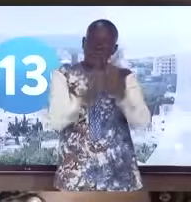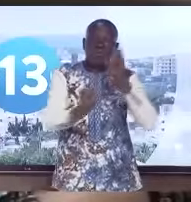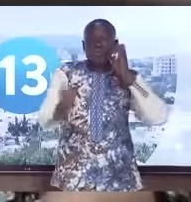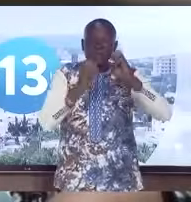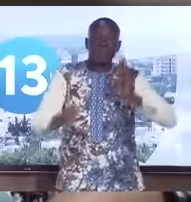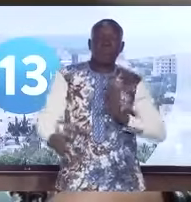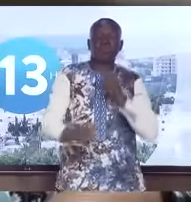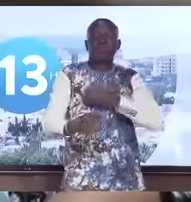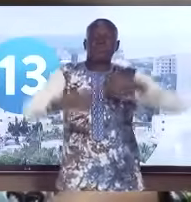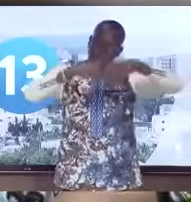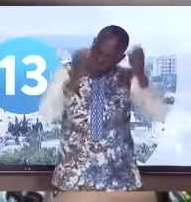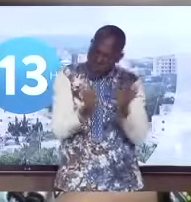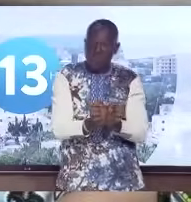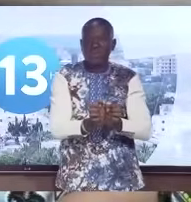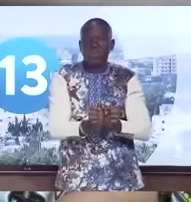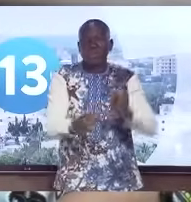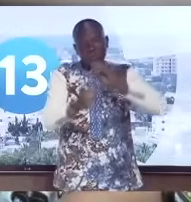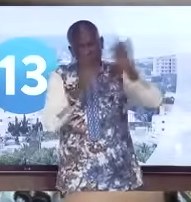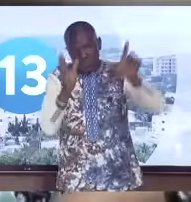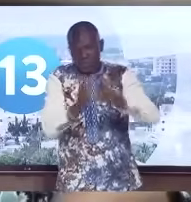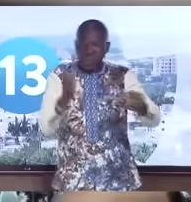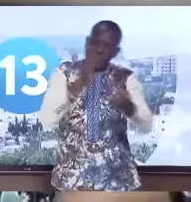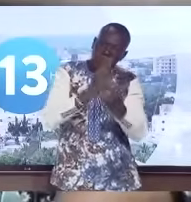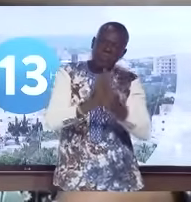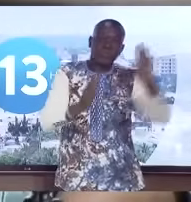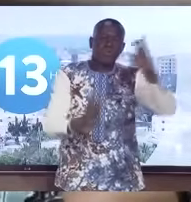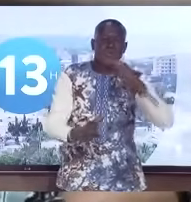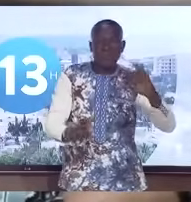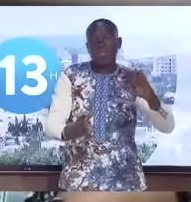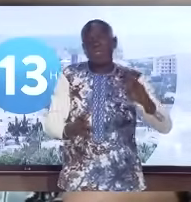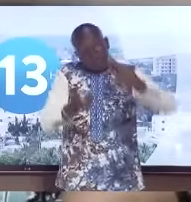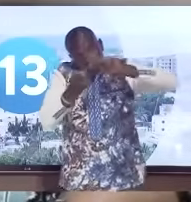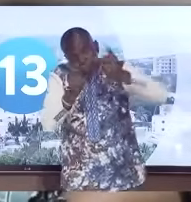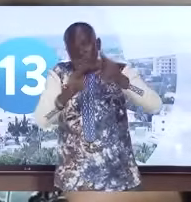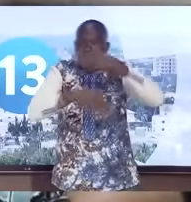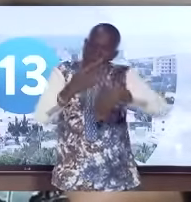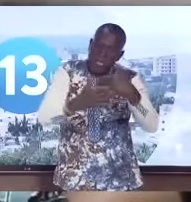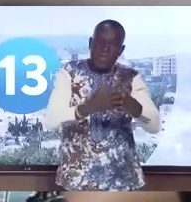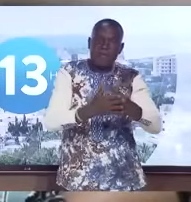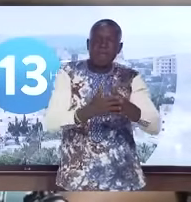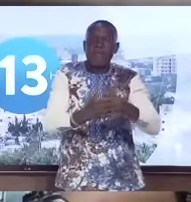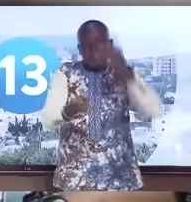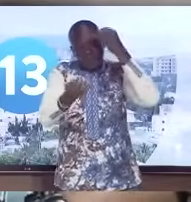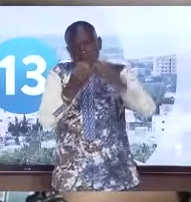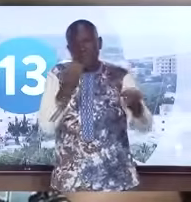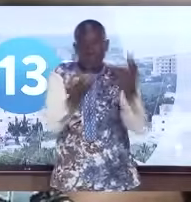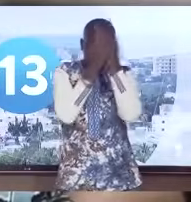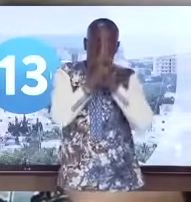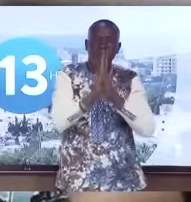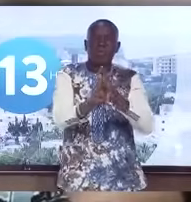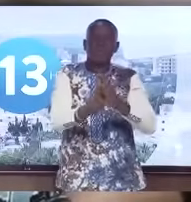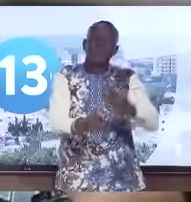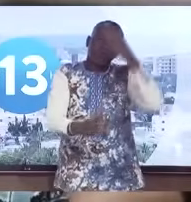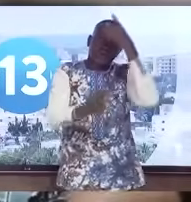membres de notre club, les opérateurs économiques du Burkina, ainsi que tous les partenaires, afin que nous puissions regarder qu'est-ce que